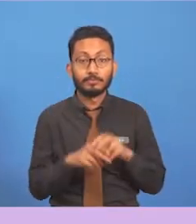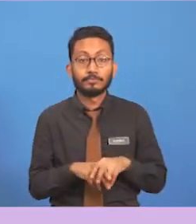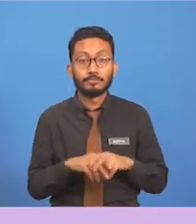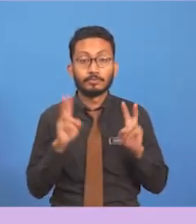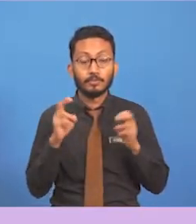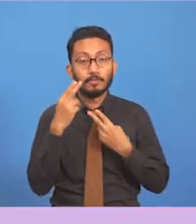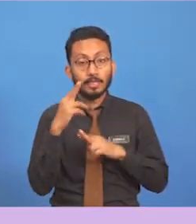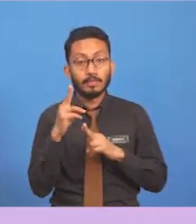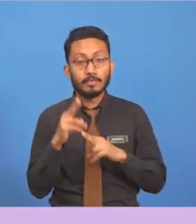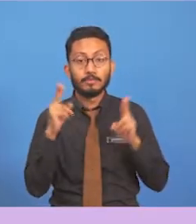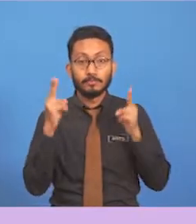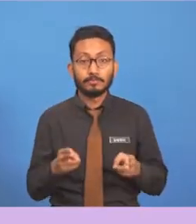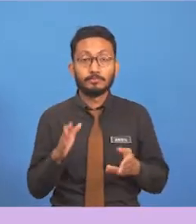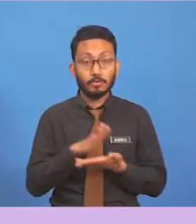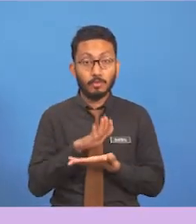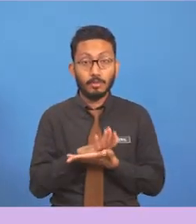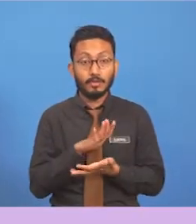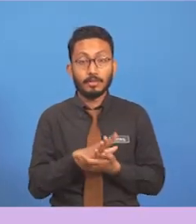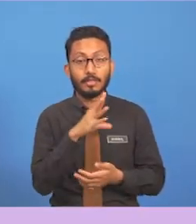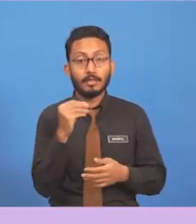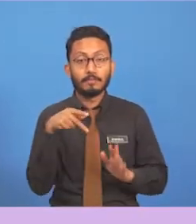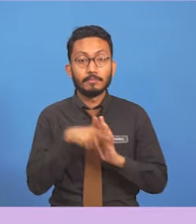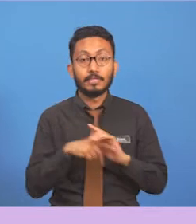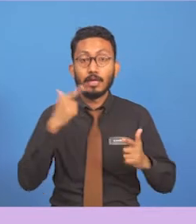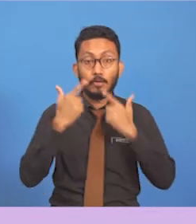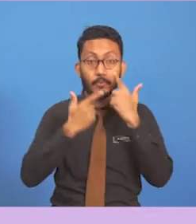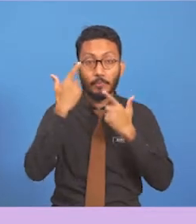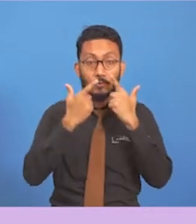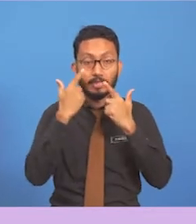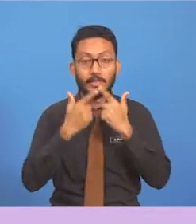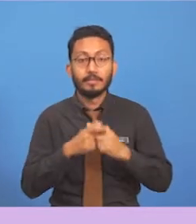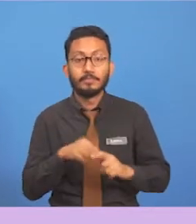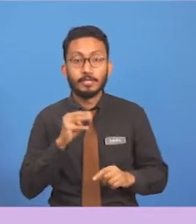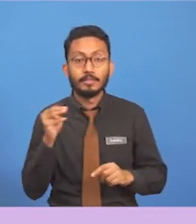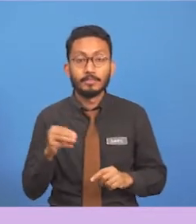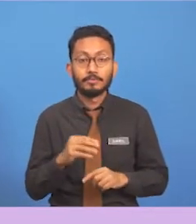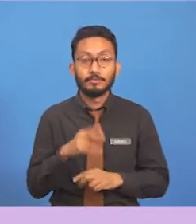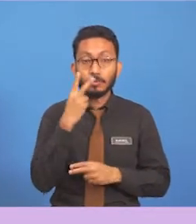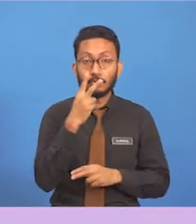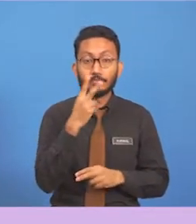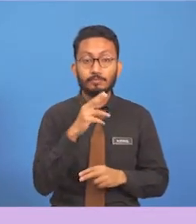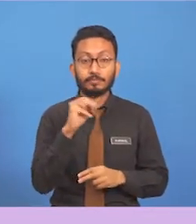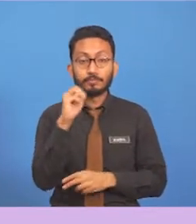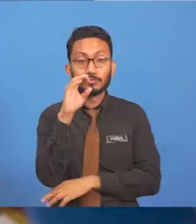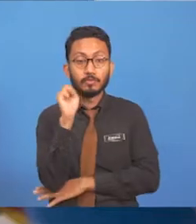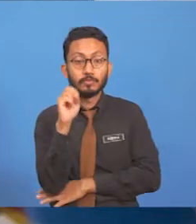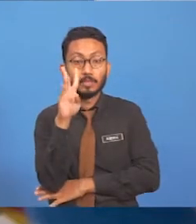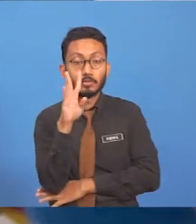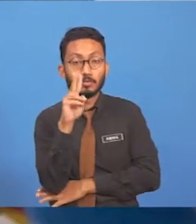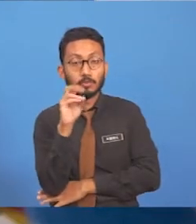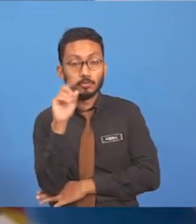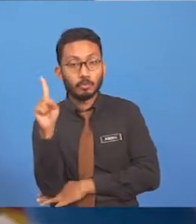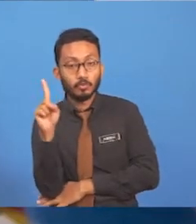warga sekolah dan berlawanan modem W Sidoarjo mukasurat 41